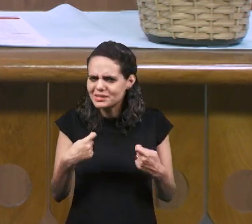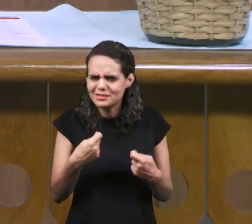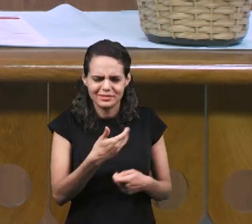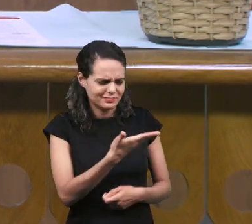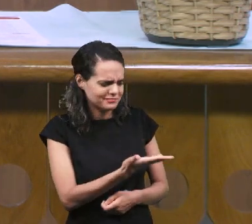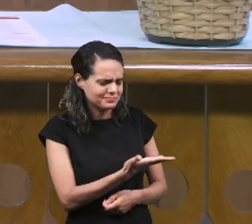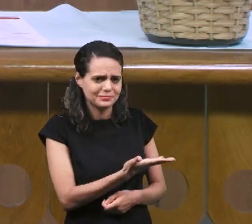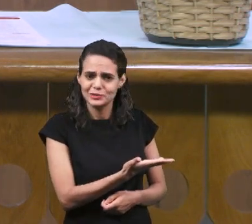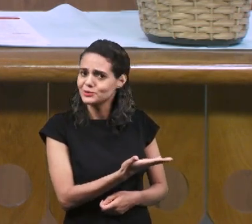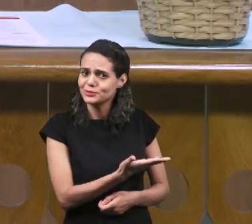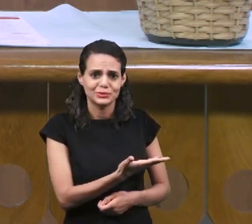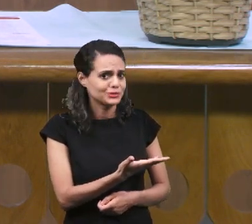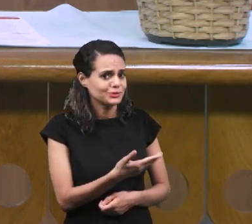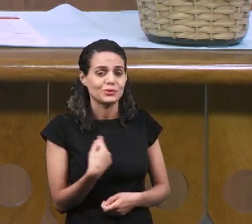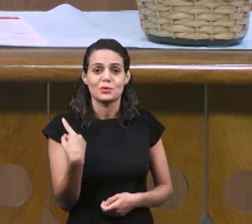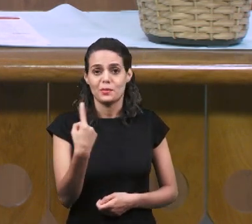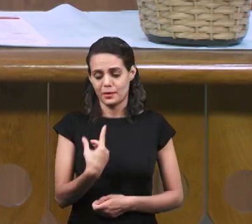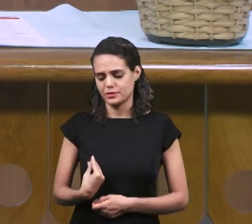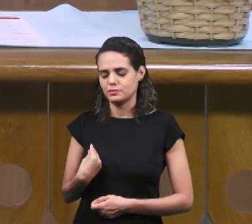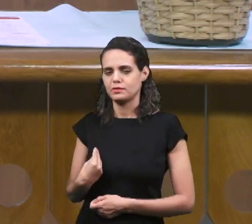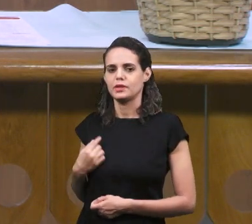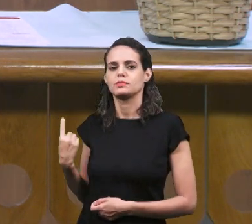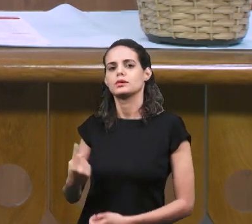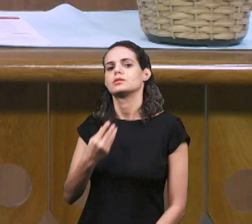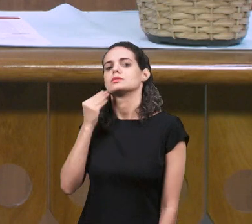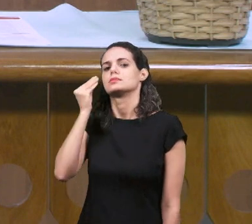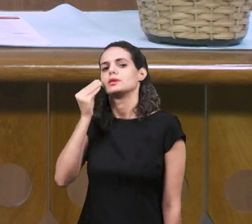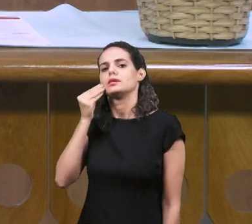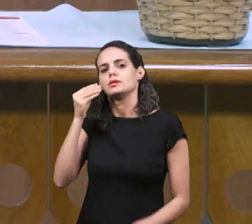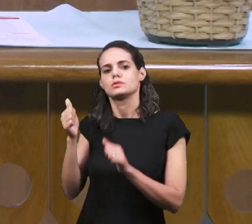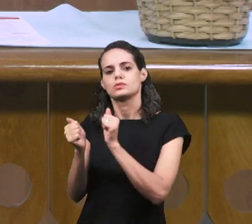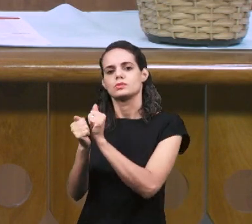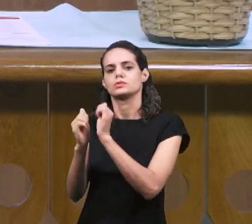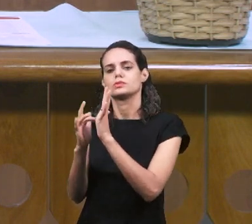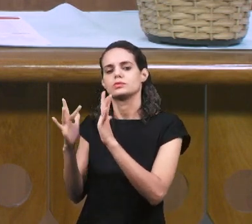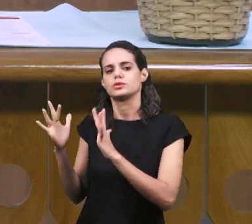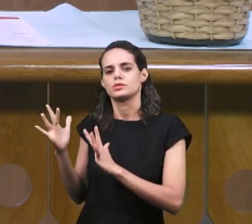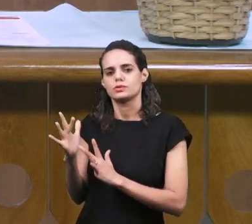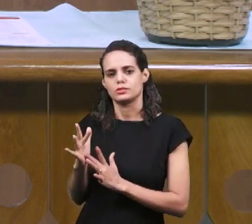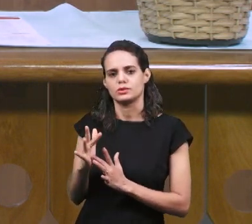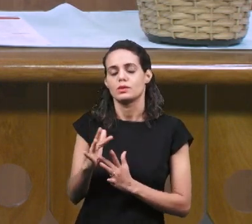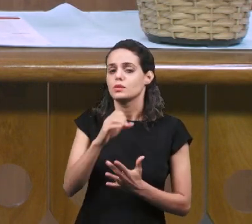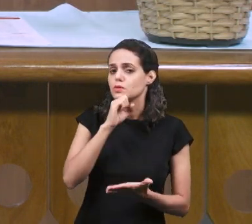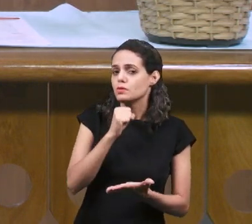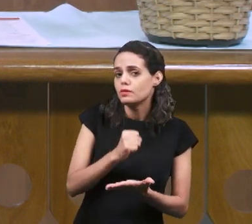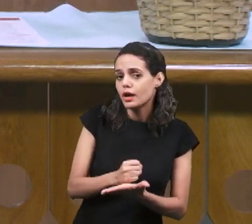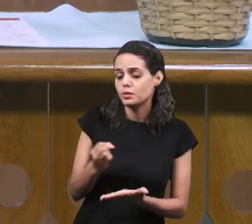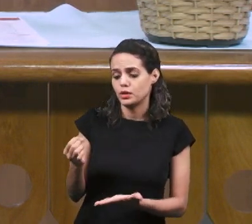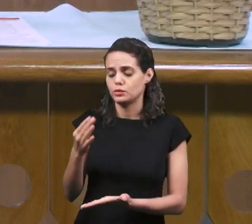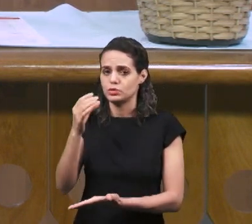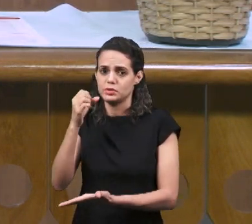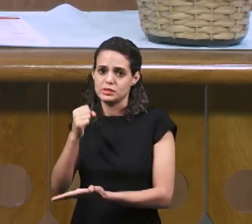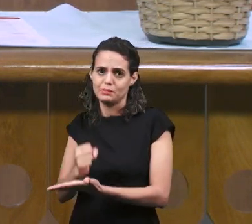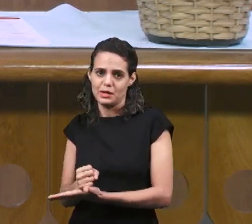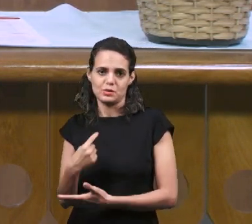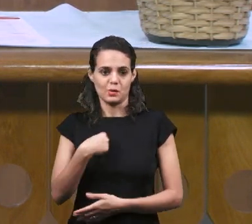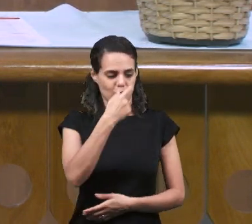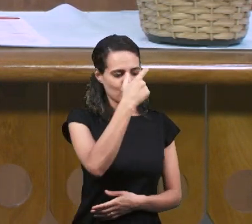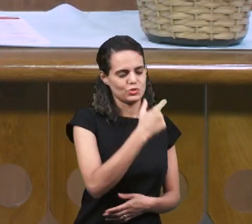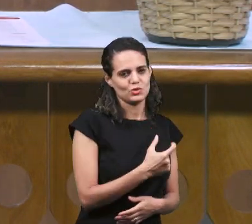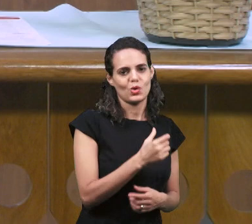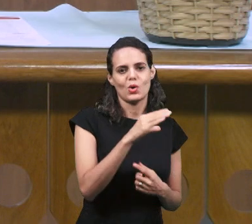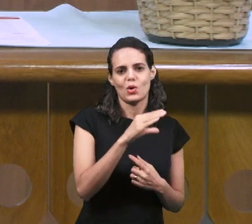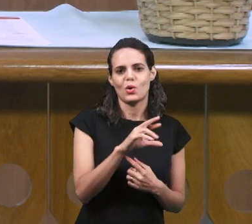avec Jésus, c'est bien à l'Ancien comme au Nouveau Testament. Je suis christocentrique, il est en train de dire qu'il ne croit pas à l'Ancien